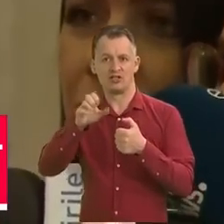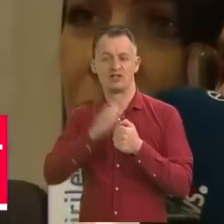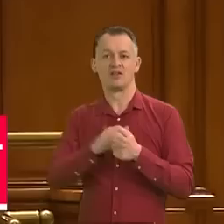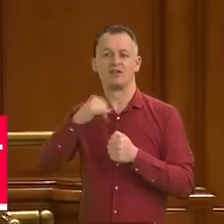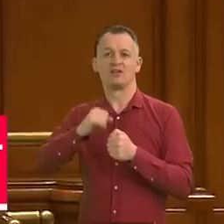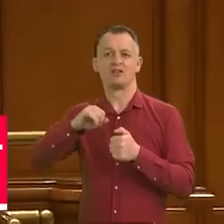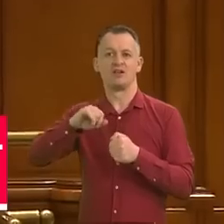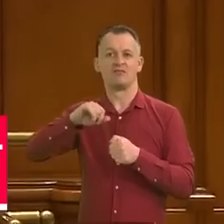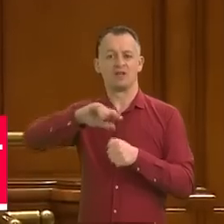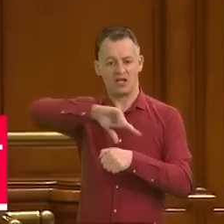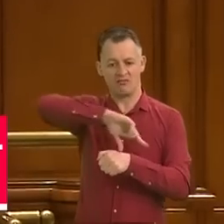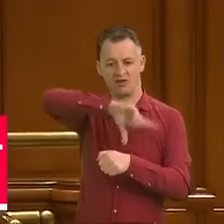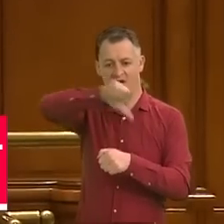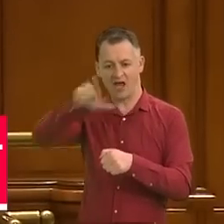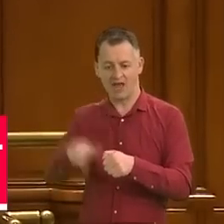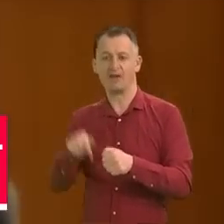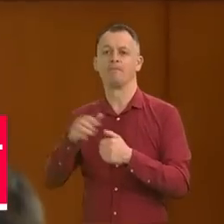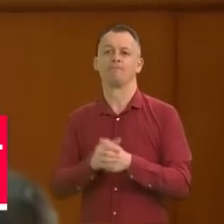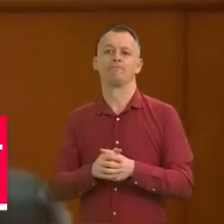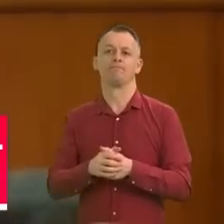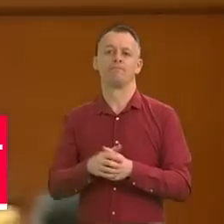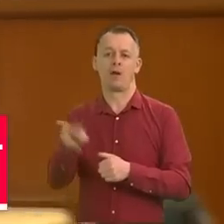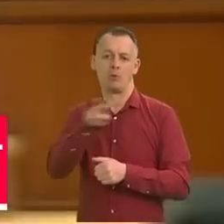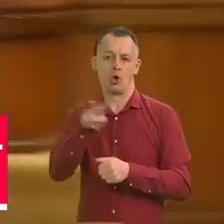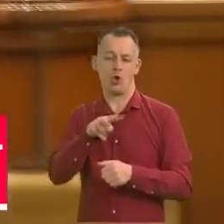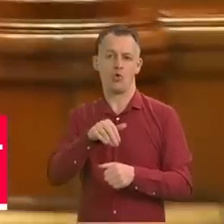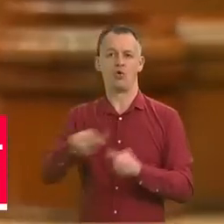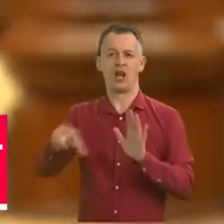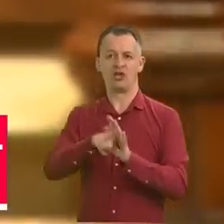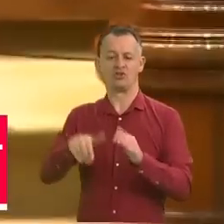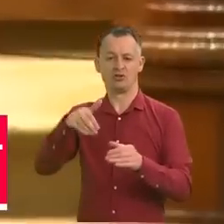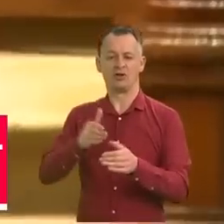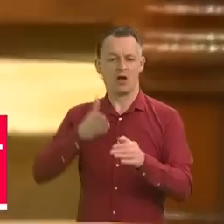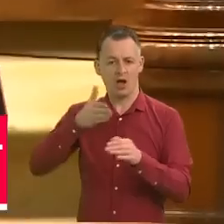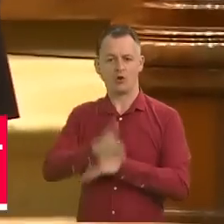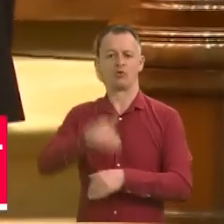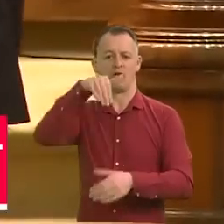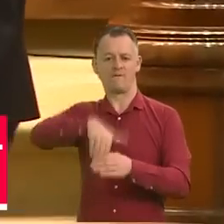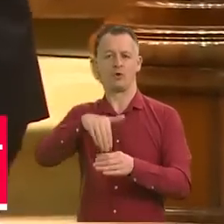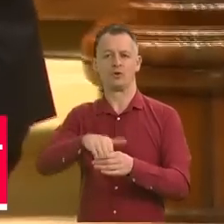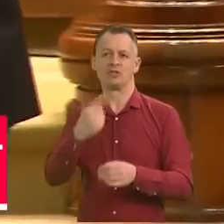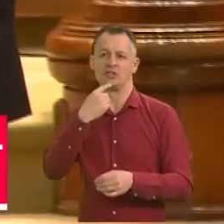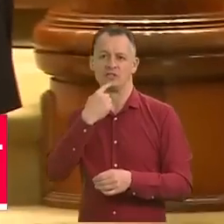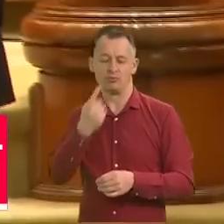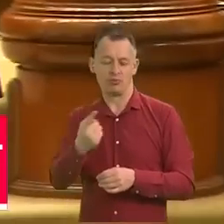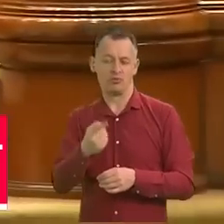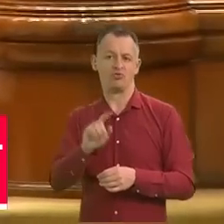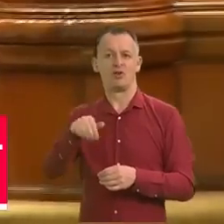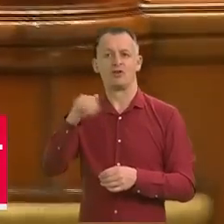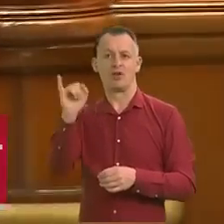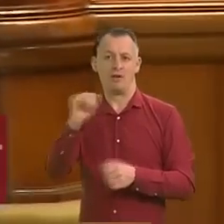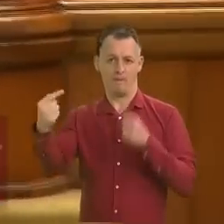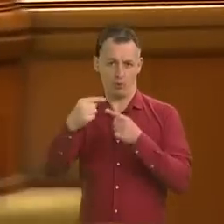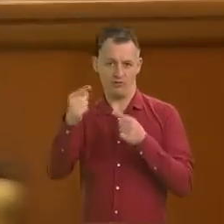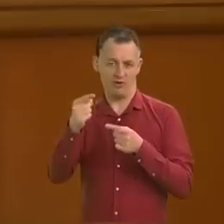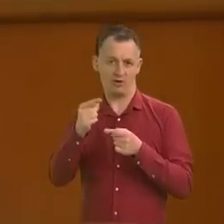schimbarea. Ambele legi au trecut de votul final al deputaților, însă parlamentarii aur spun că le vor ataca la Curtea Constituțională. Au un termen de 48 de